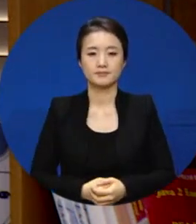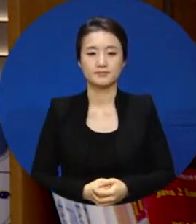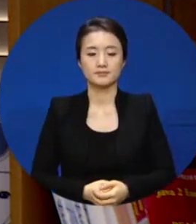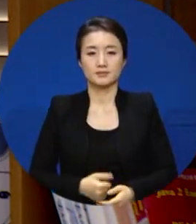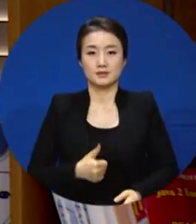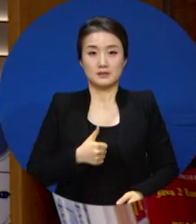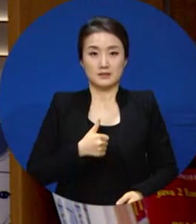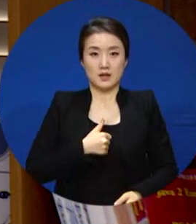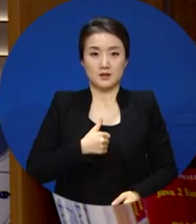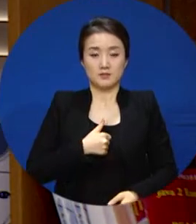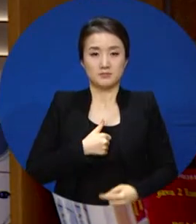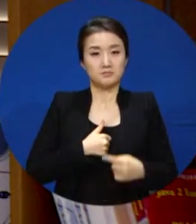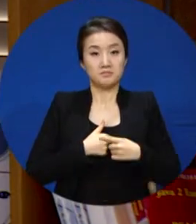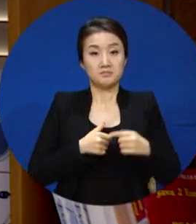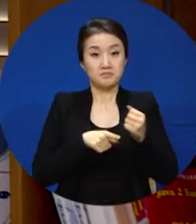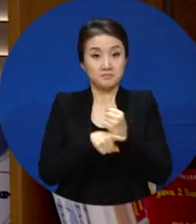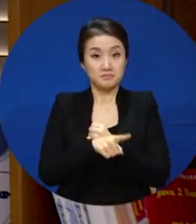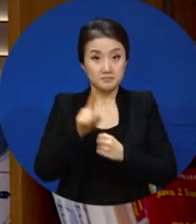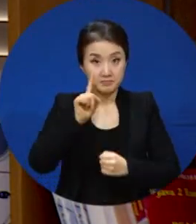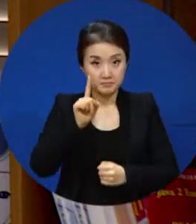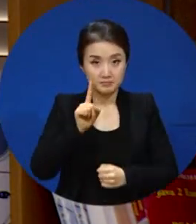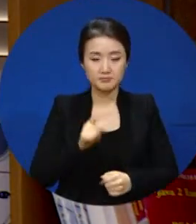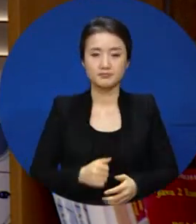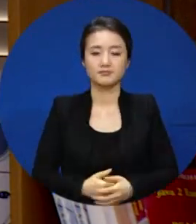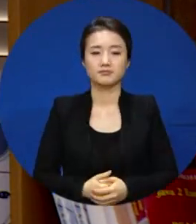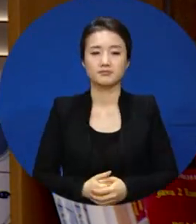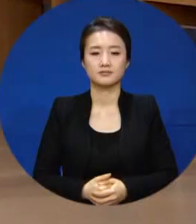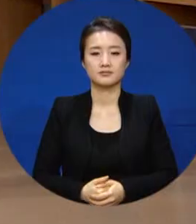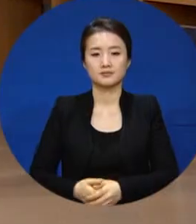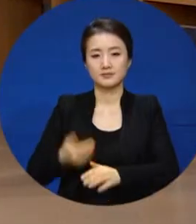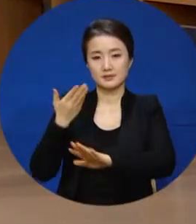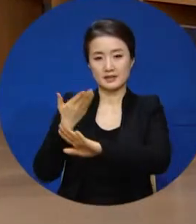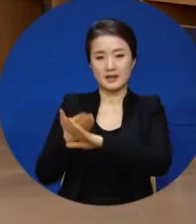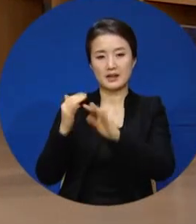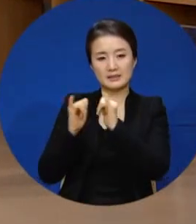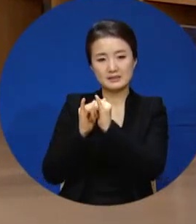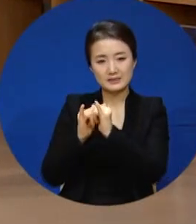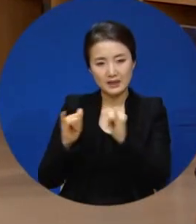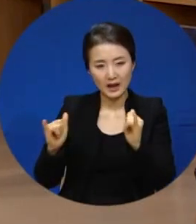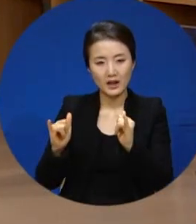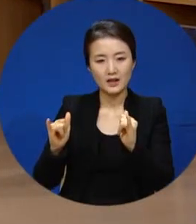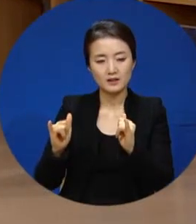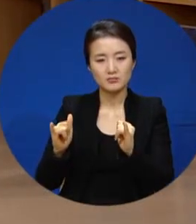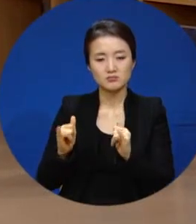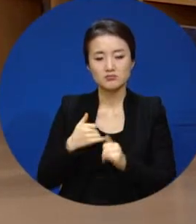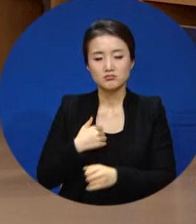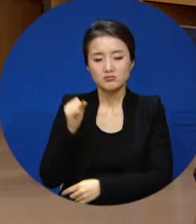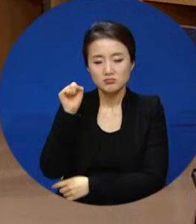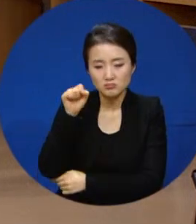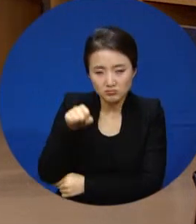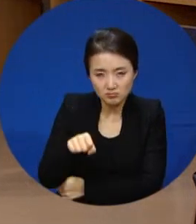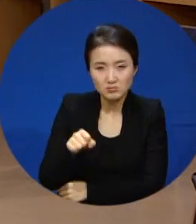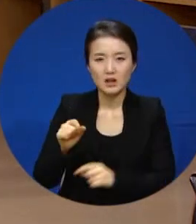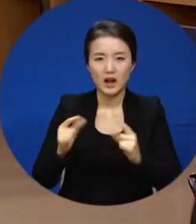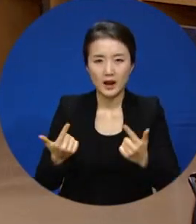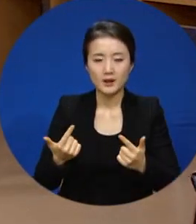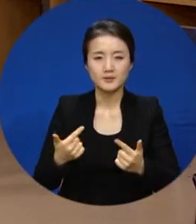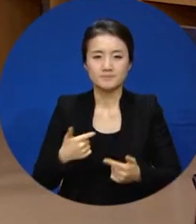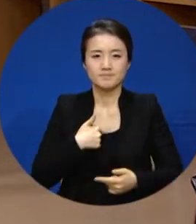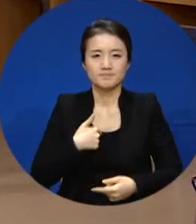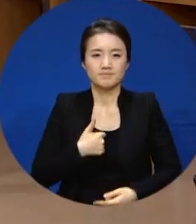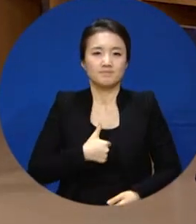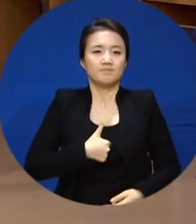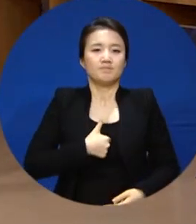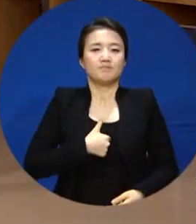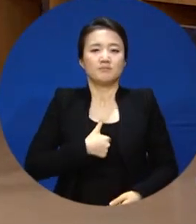자존심에 정해요 같이 한번 읽어볼까요 시작 남에게 굽히지 않고 자신의 품위를 지키려는 마